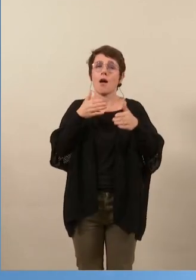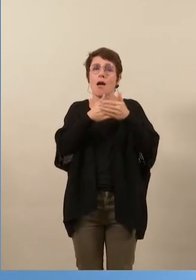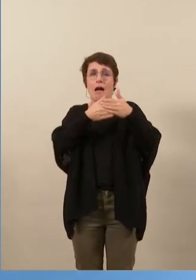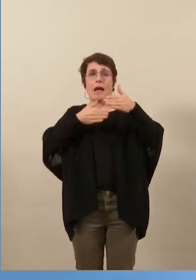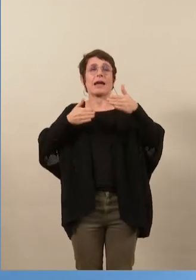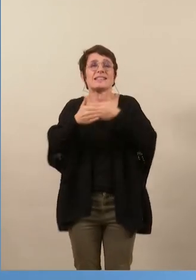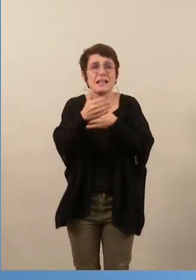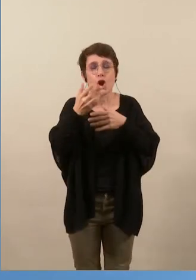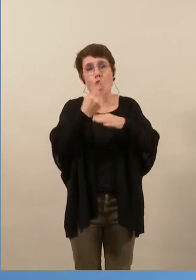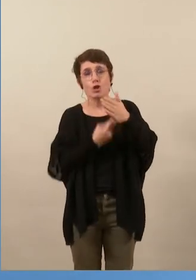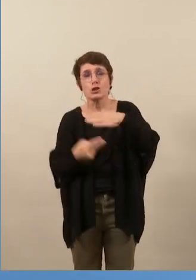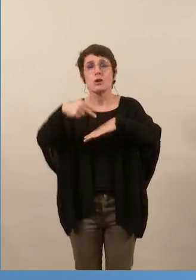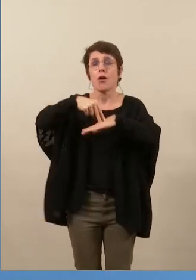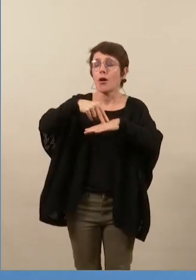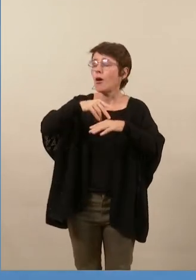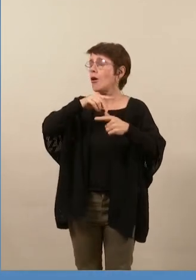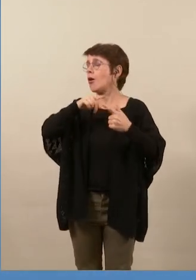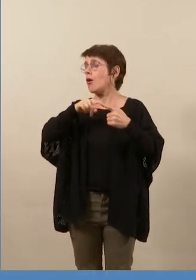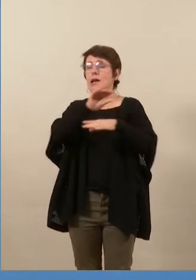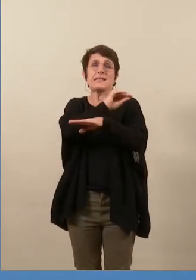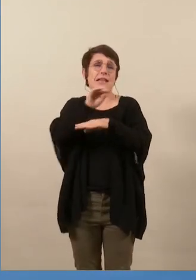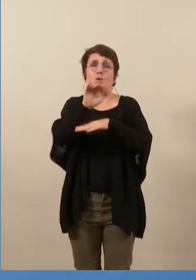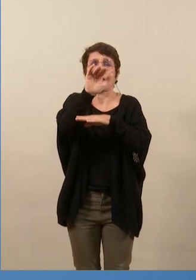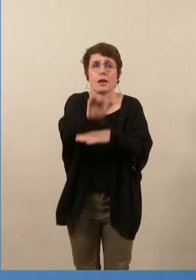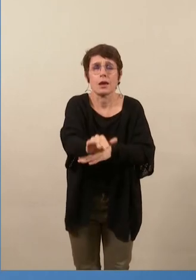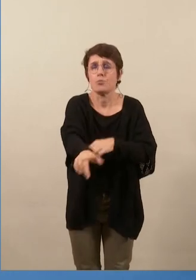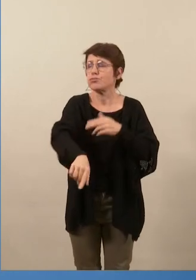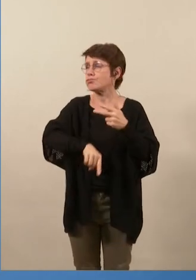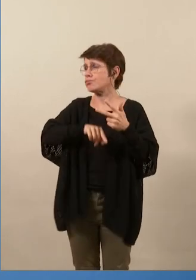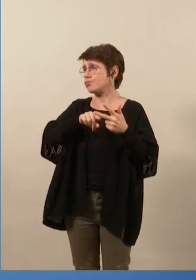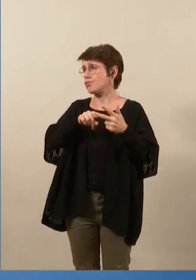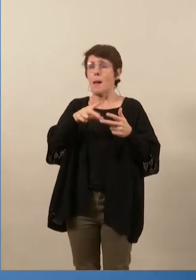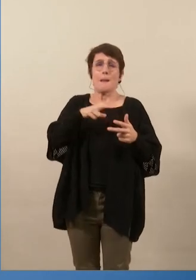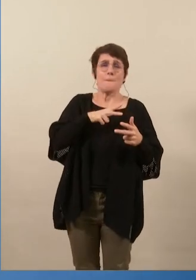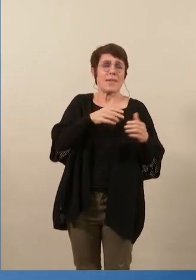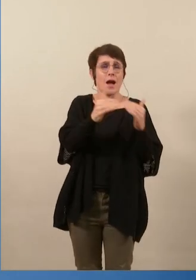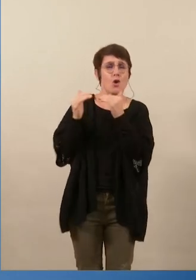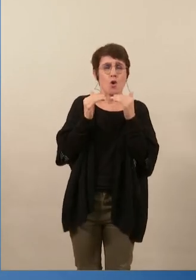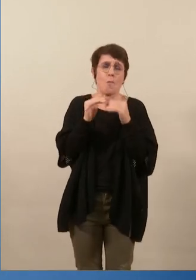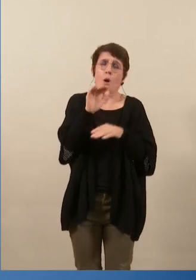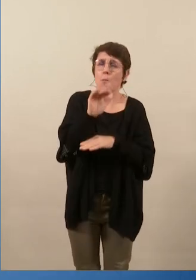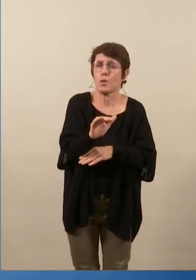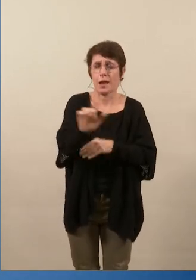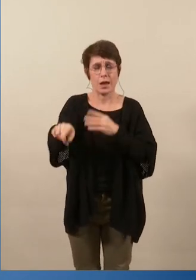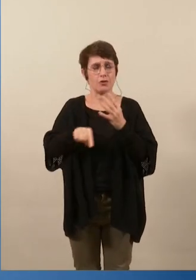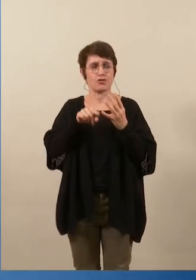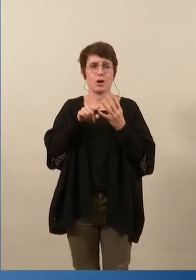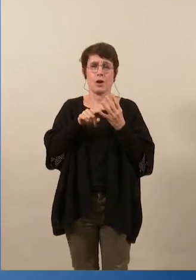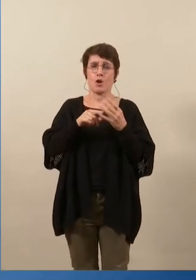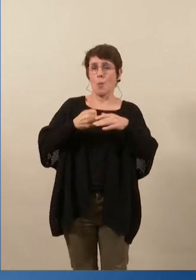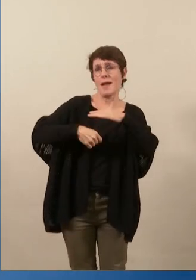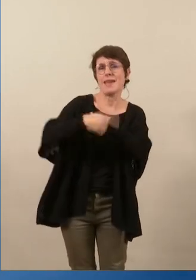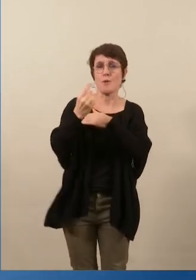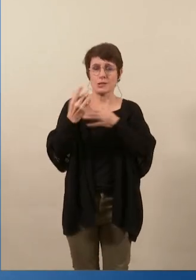garantir toutes les sécurités protéger les bien commun cultiver l'émancipation